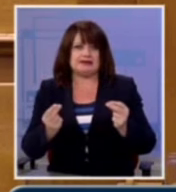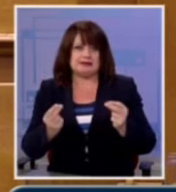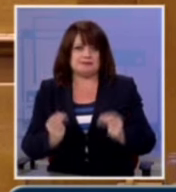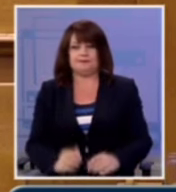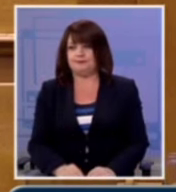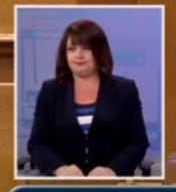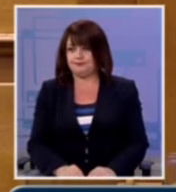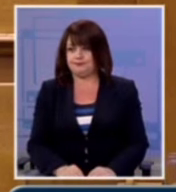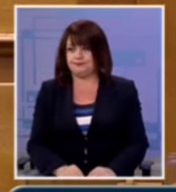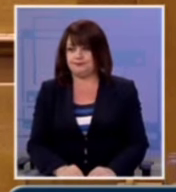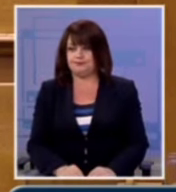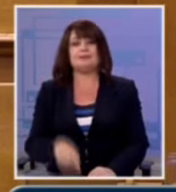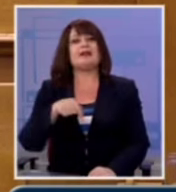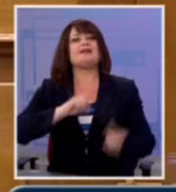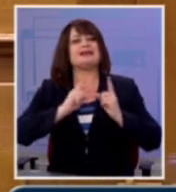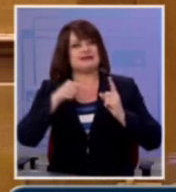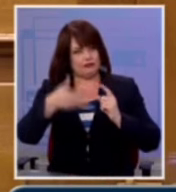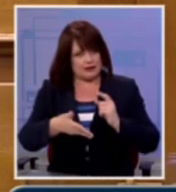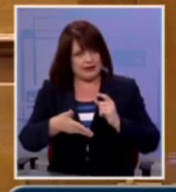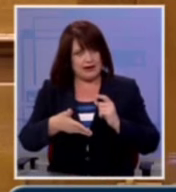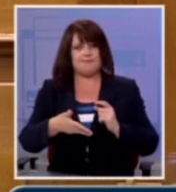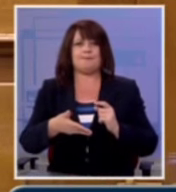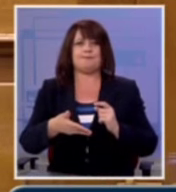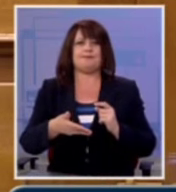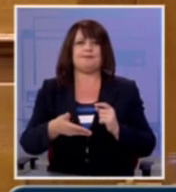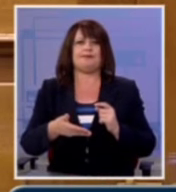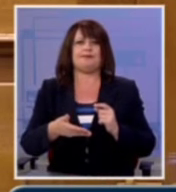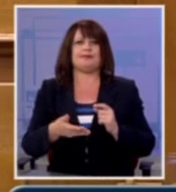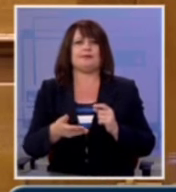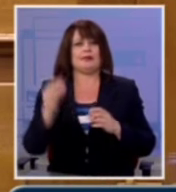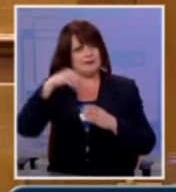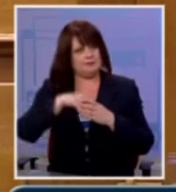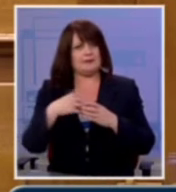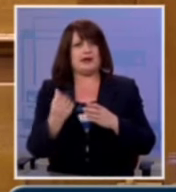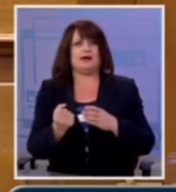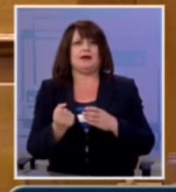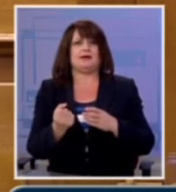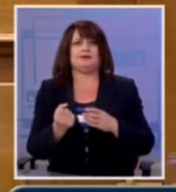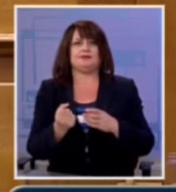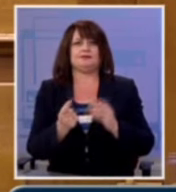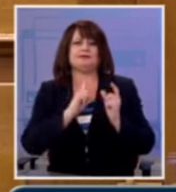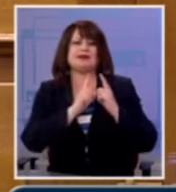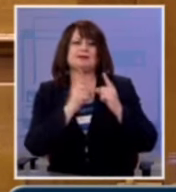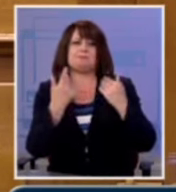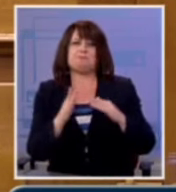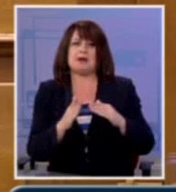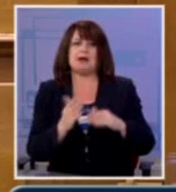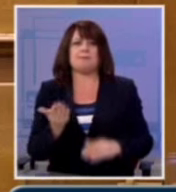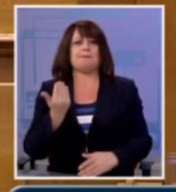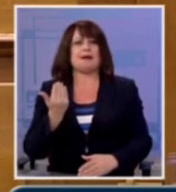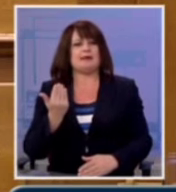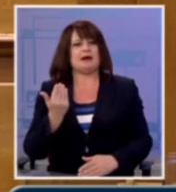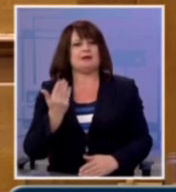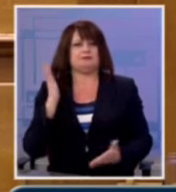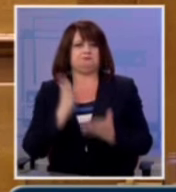Η παρούσα συμφωνία, και επίσης αυτό περιλαμβάνεται στα συμφωνηθέντα πριν